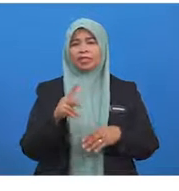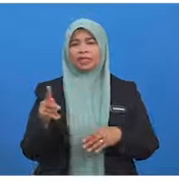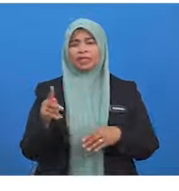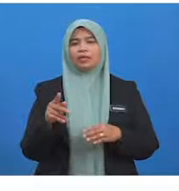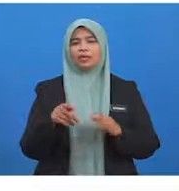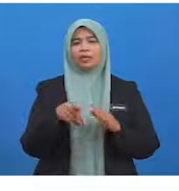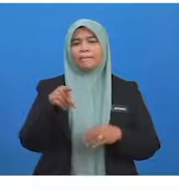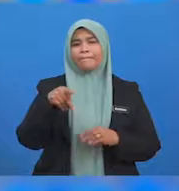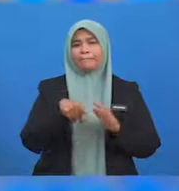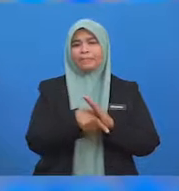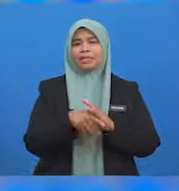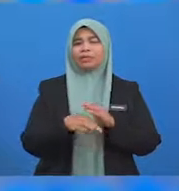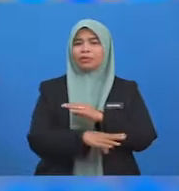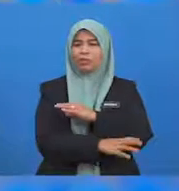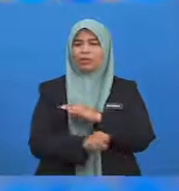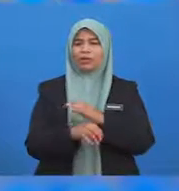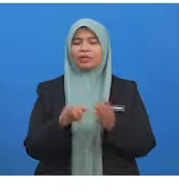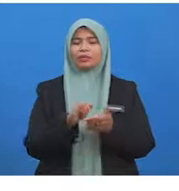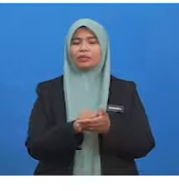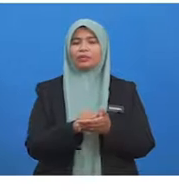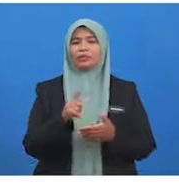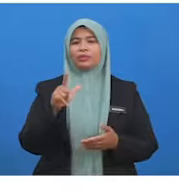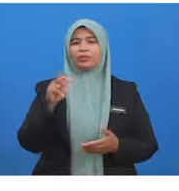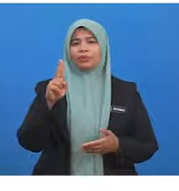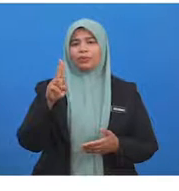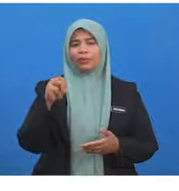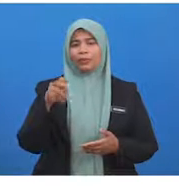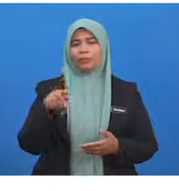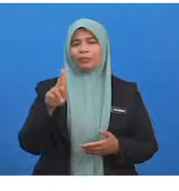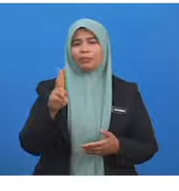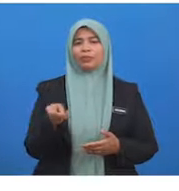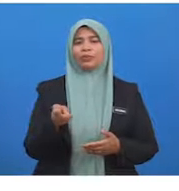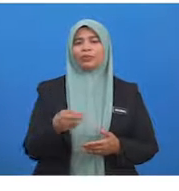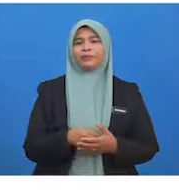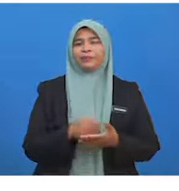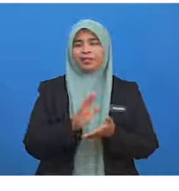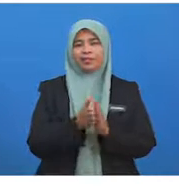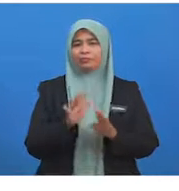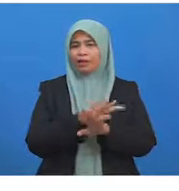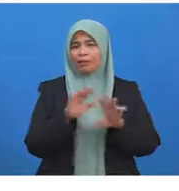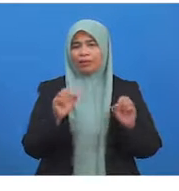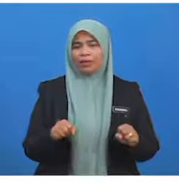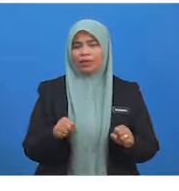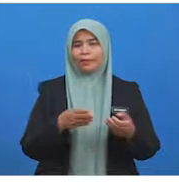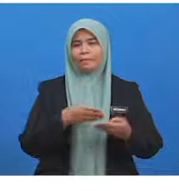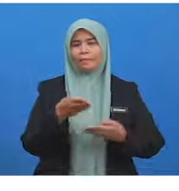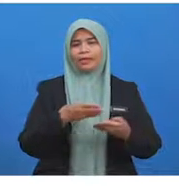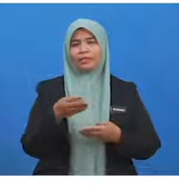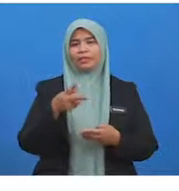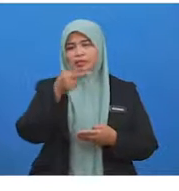juga. Dan jawapannya tidak boleh membalas semula kerana